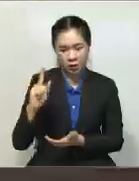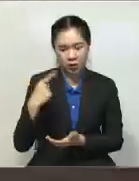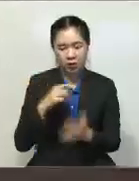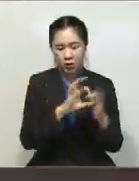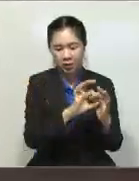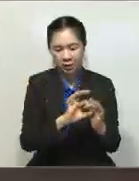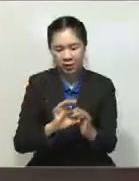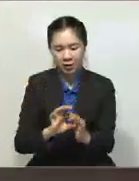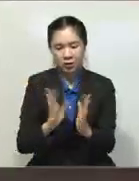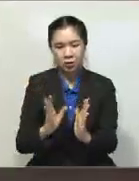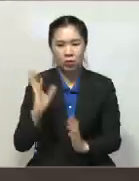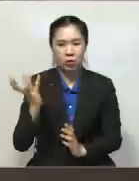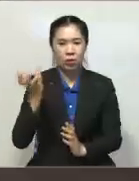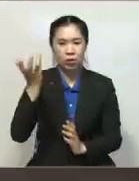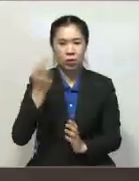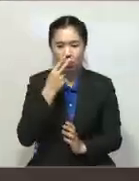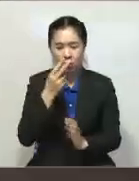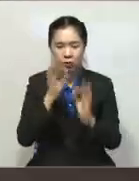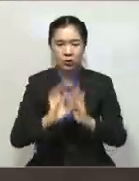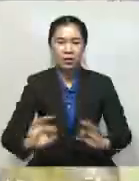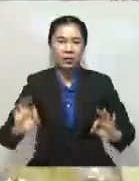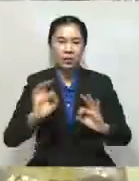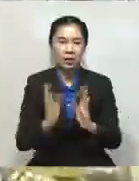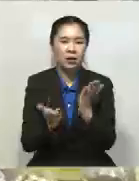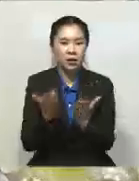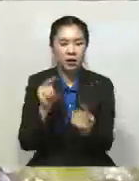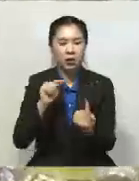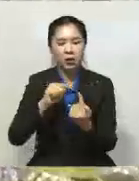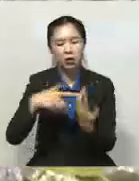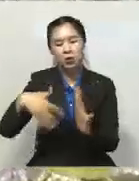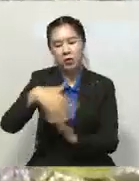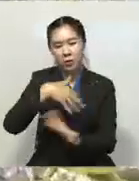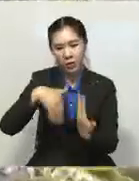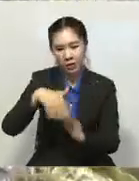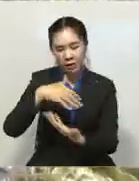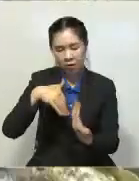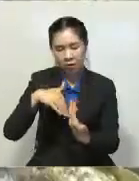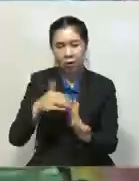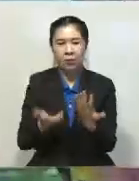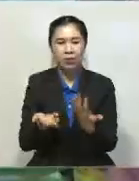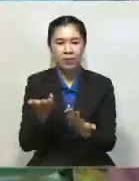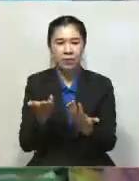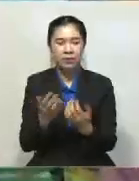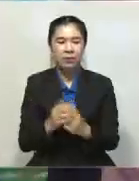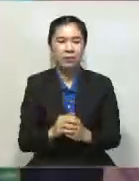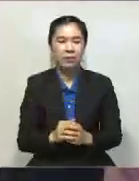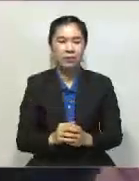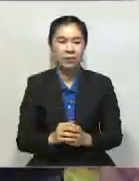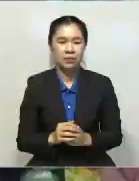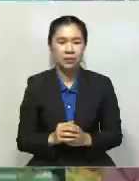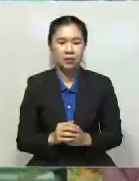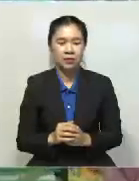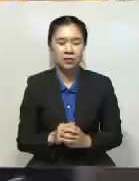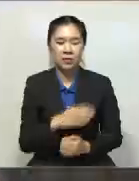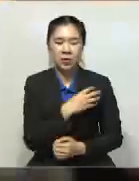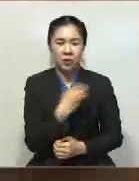ประเด็นที่ประชาคมโลกให้ความสำคัญไม่ว่าจะเป็นด้านสิ่งแวดล้อมรวมทั้งสถานเอกพูดณต่าง